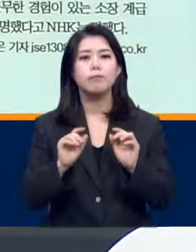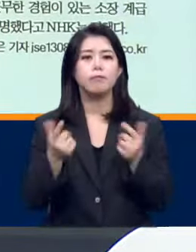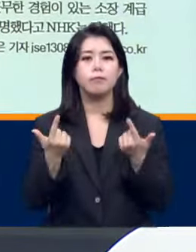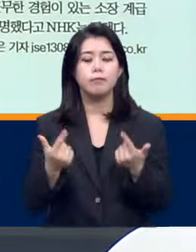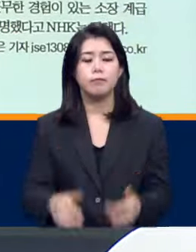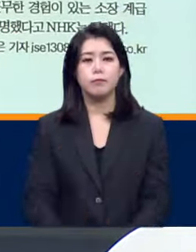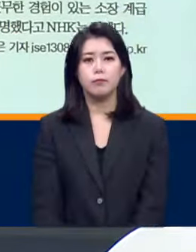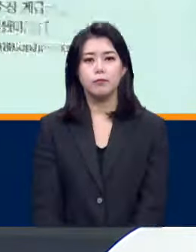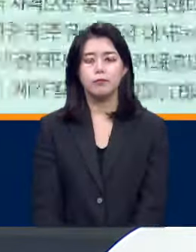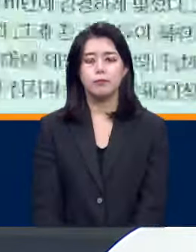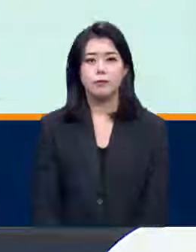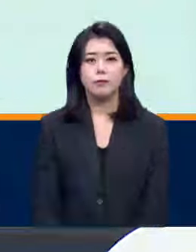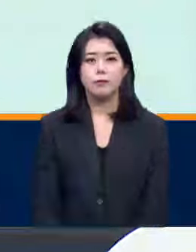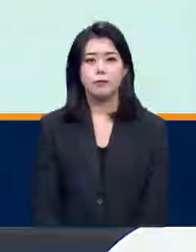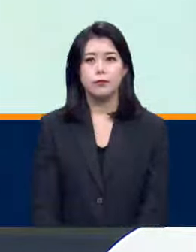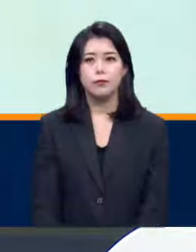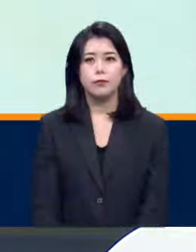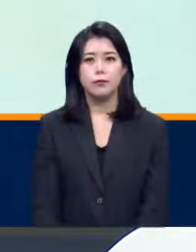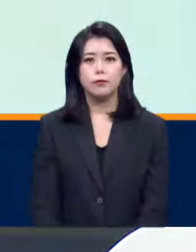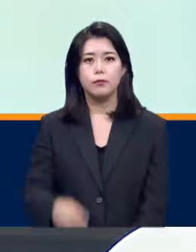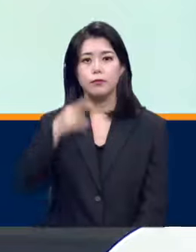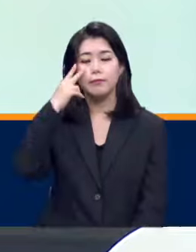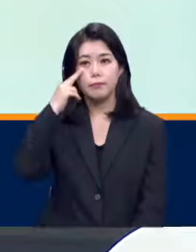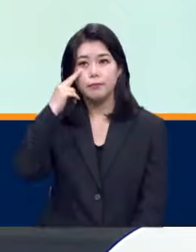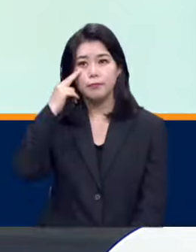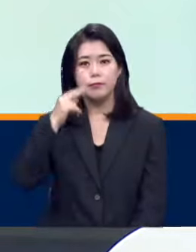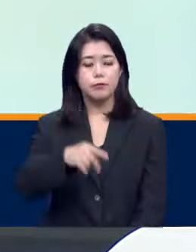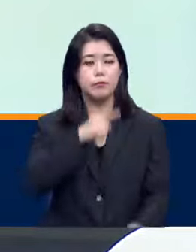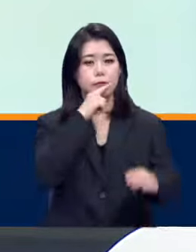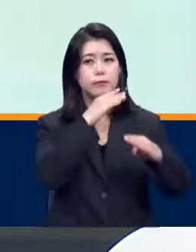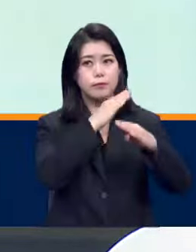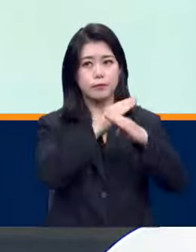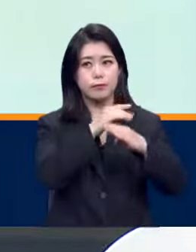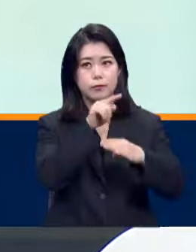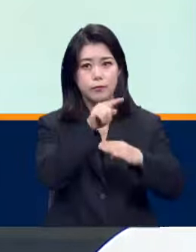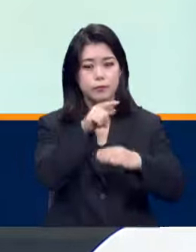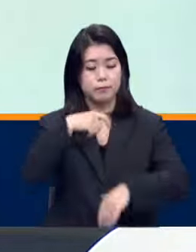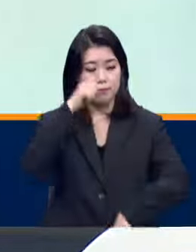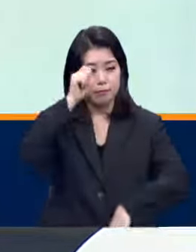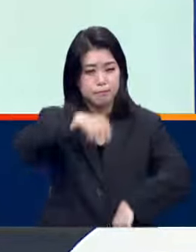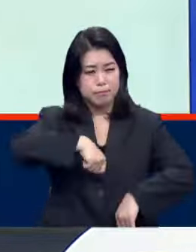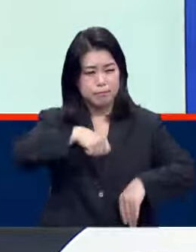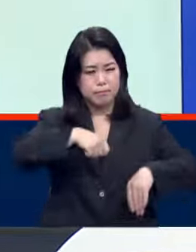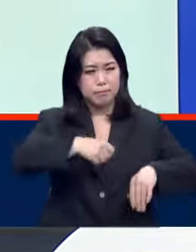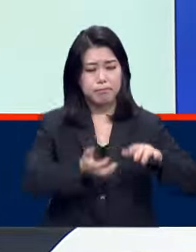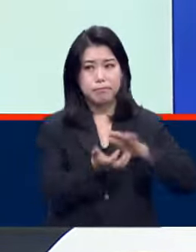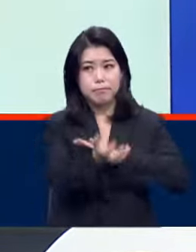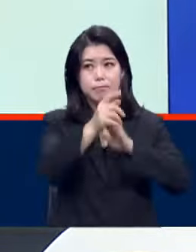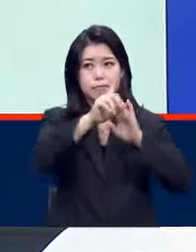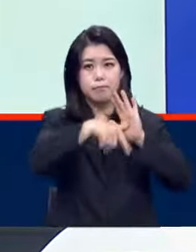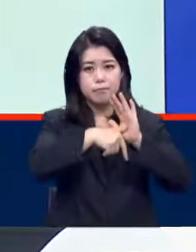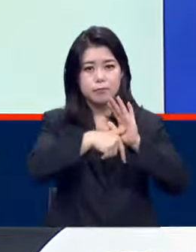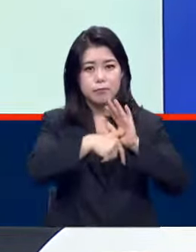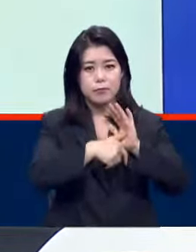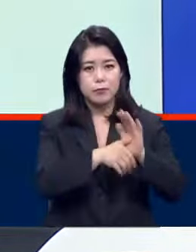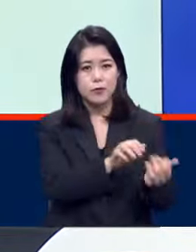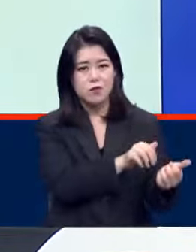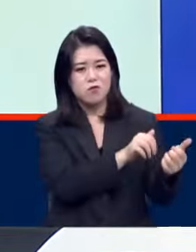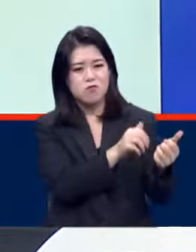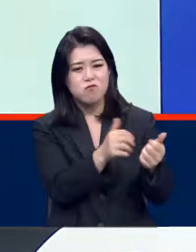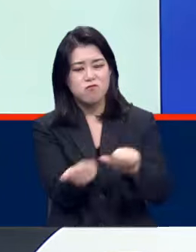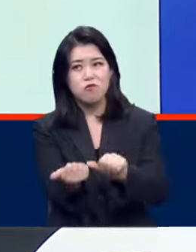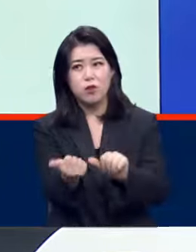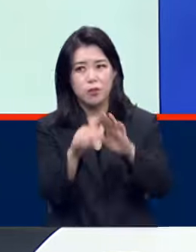기서 볼까요 미국 북한군 우크라 들어가면 시체 가방 담겨 돌아갈